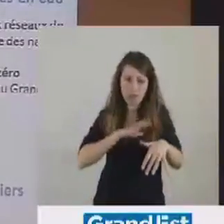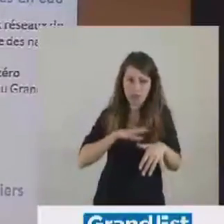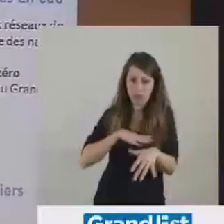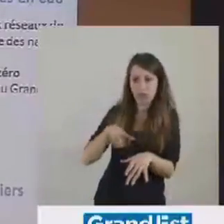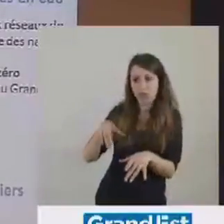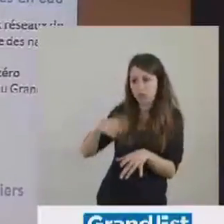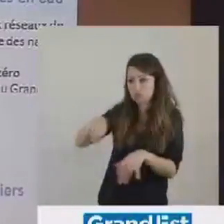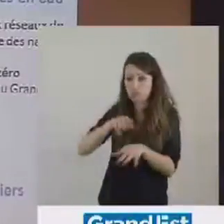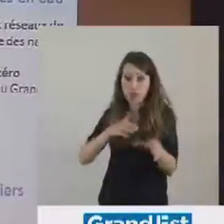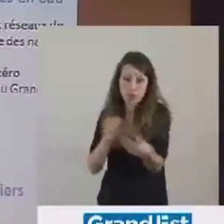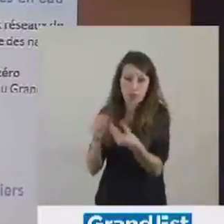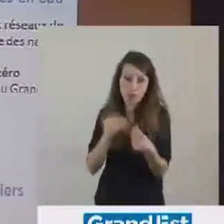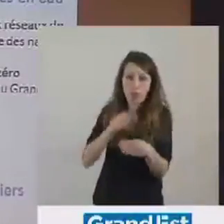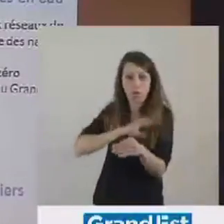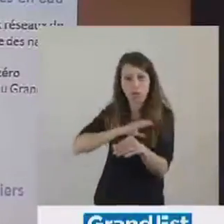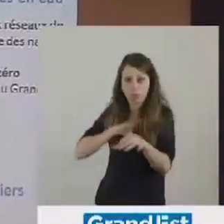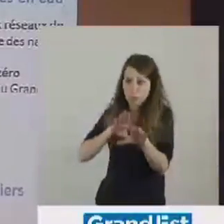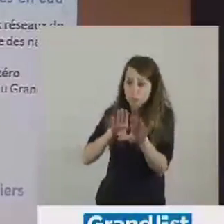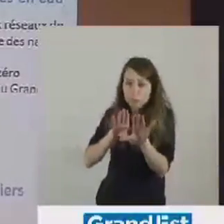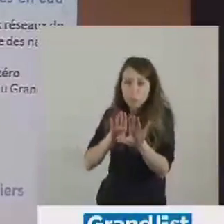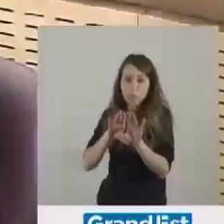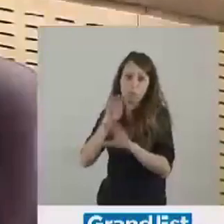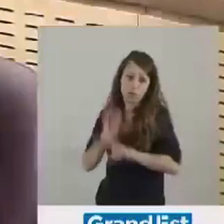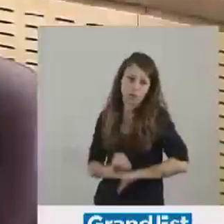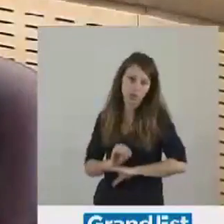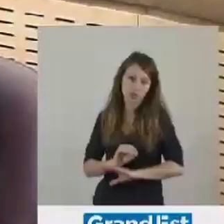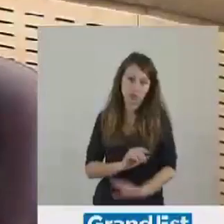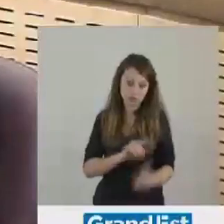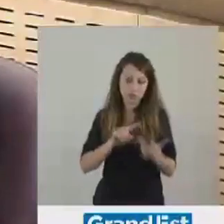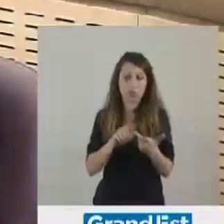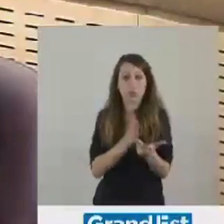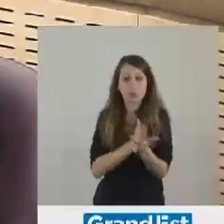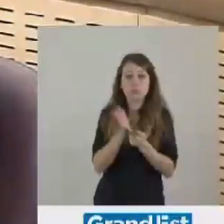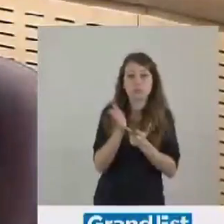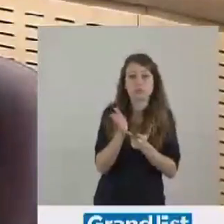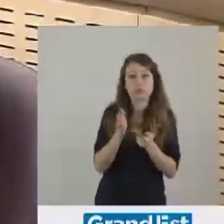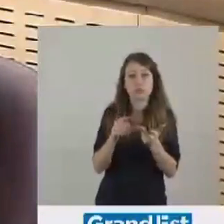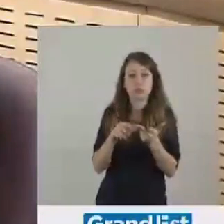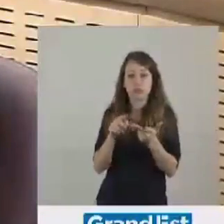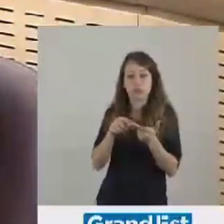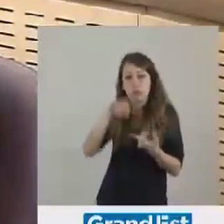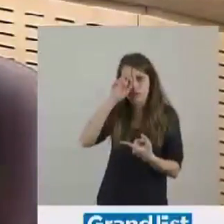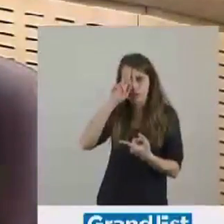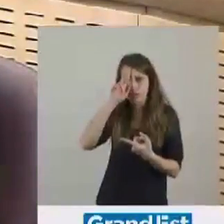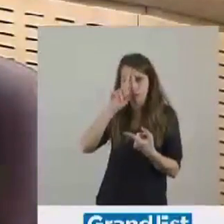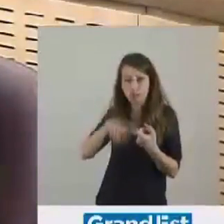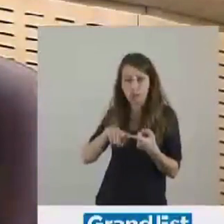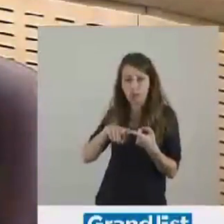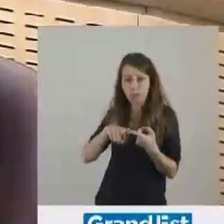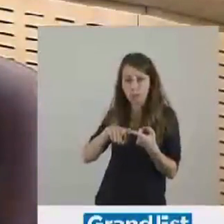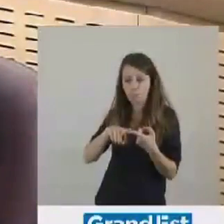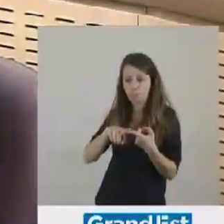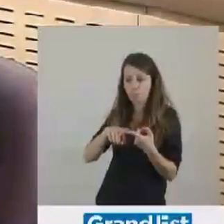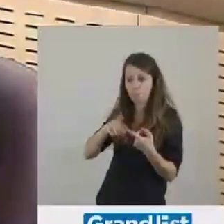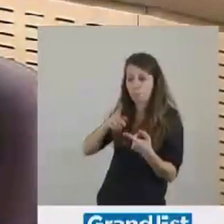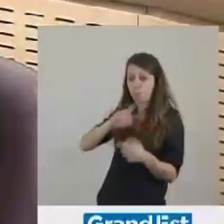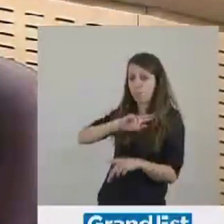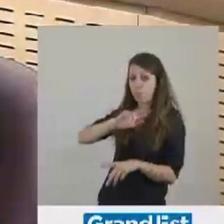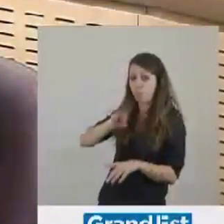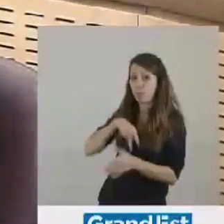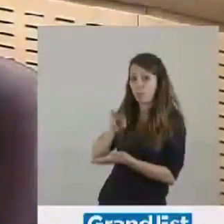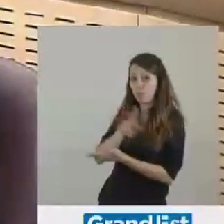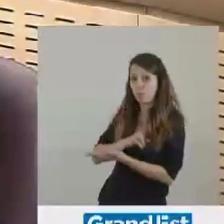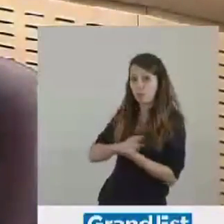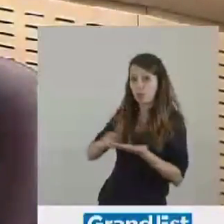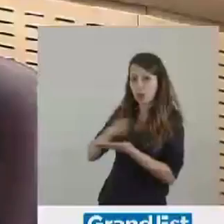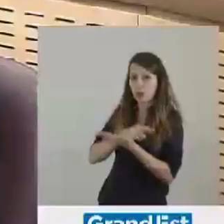populations. Le troisième axe d'intervention concerne l'île régionale, notre propriété régionale. C'est notre vitrine en